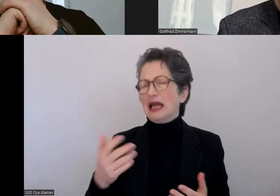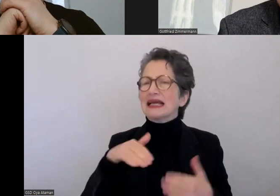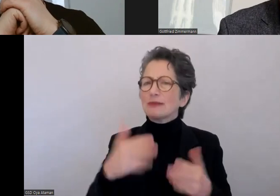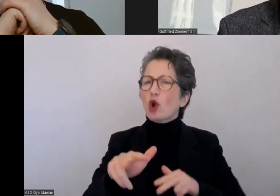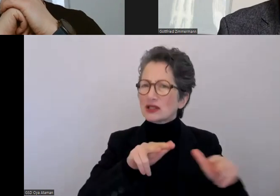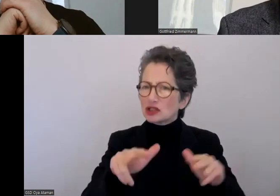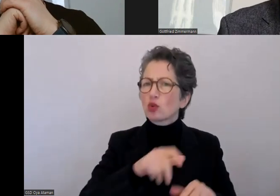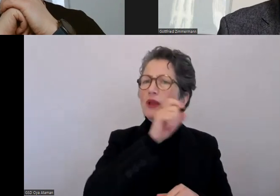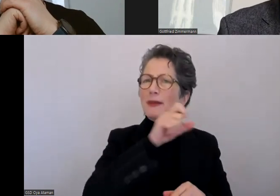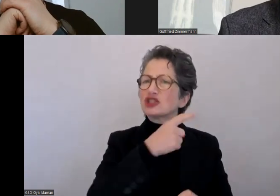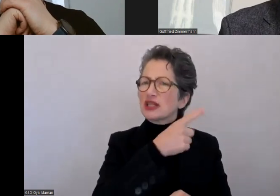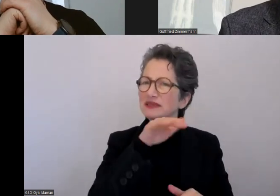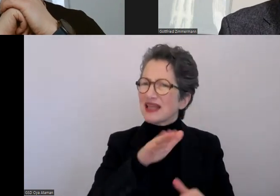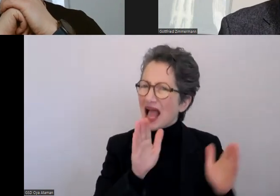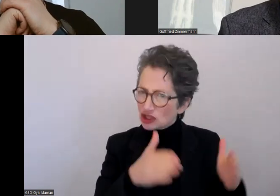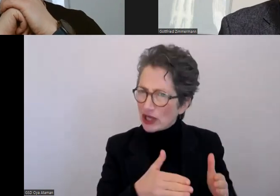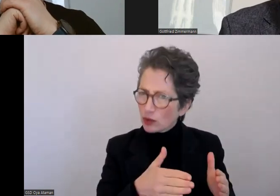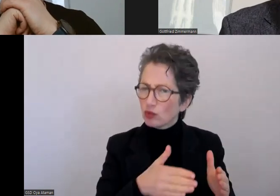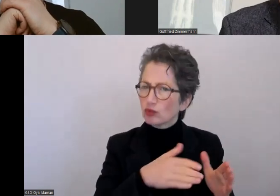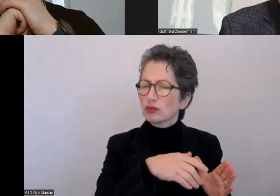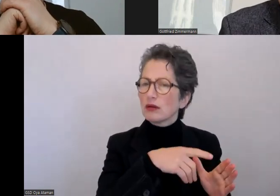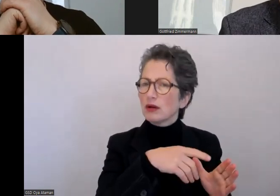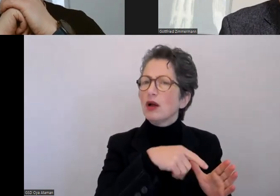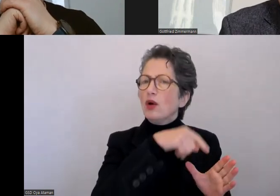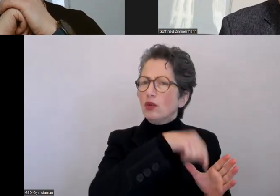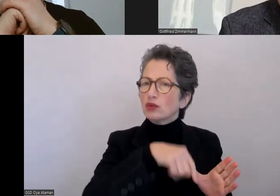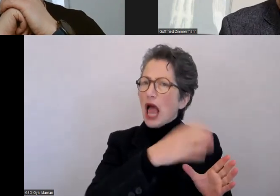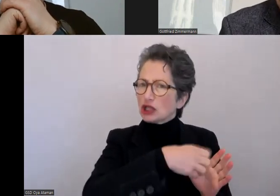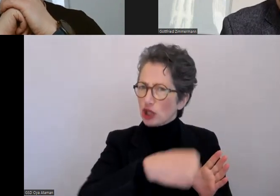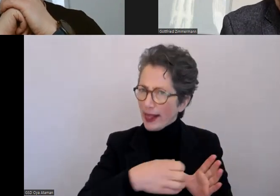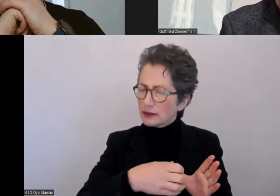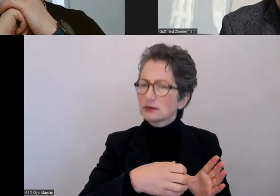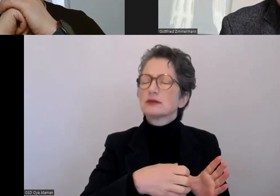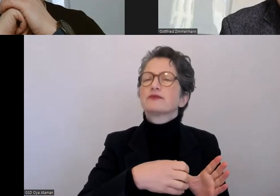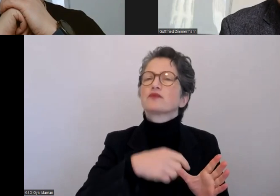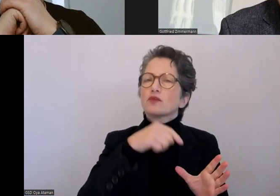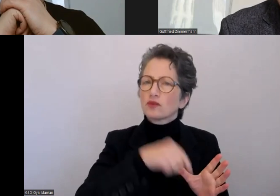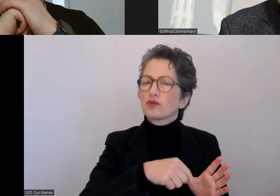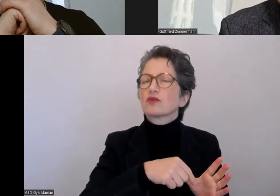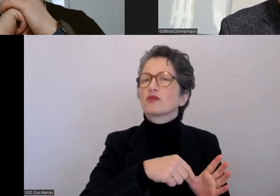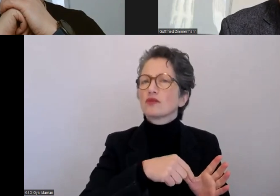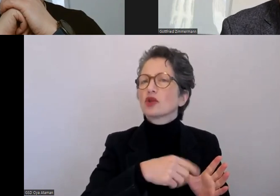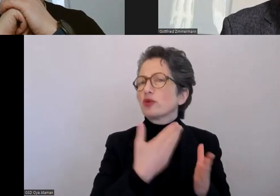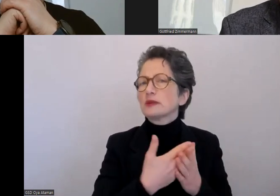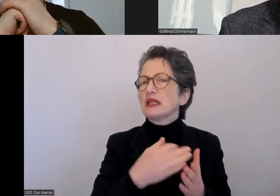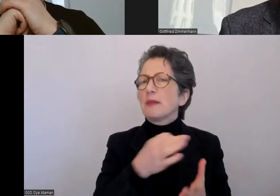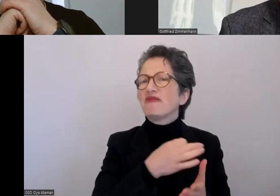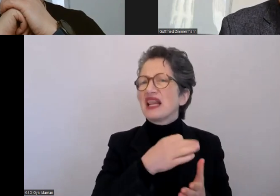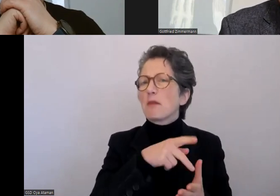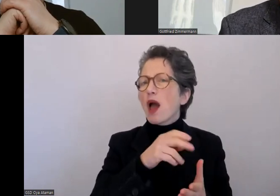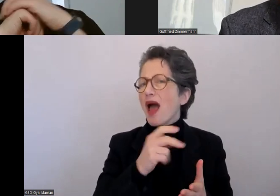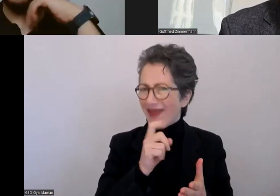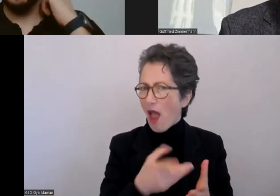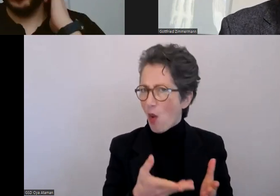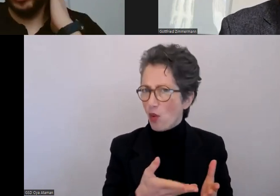mit Einschränkungen arbeiten und die angestellt haben, zum Beispiel hier die Pfennigparade. Und